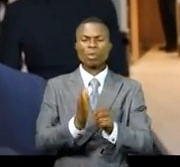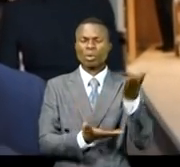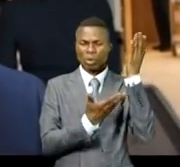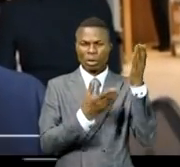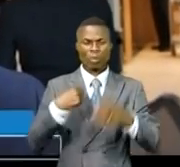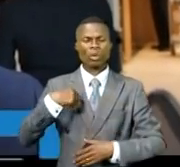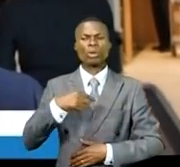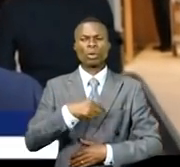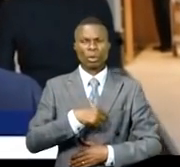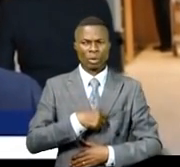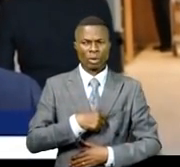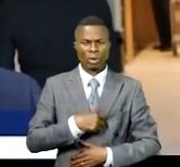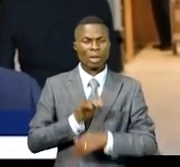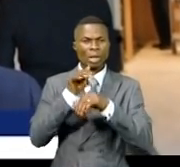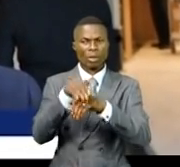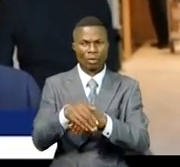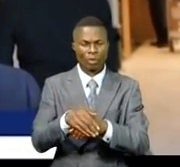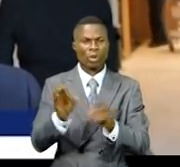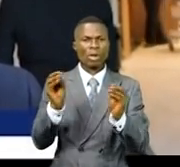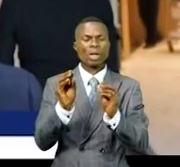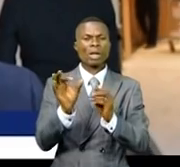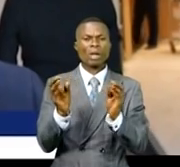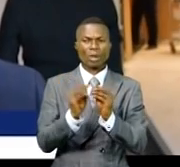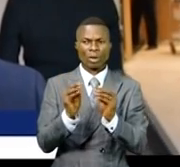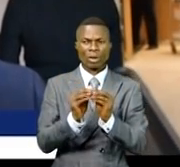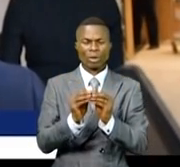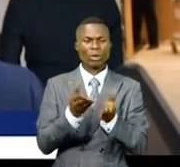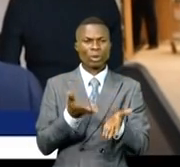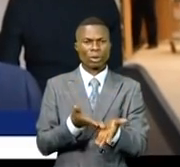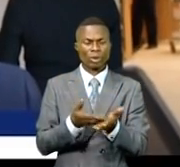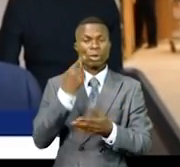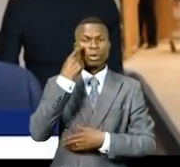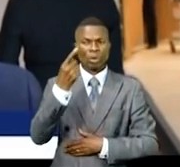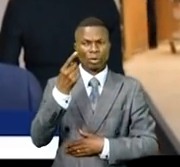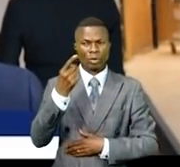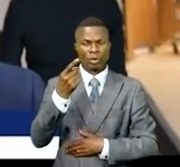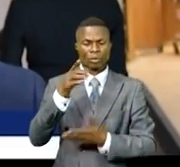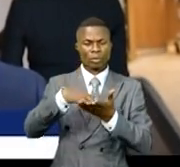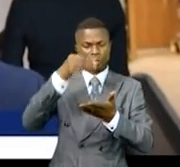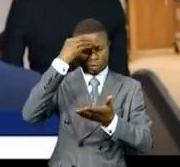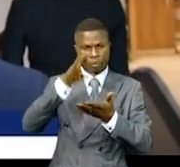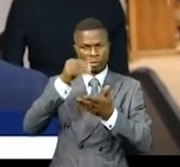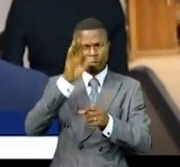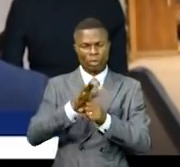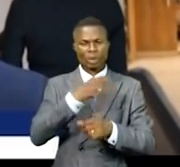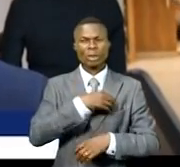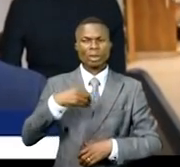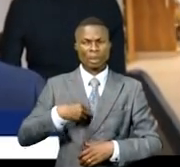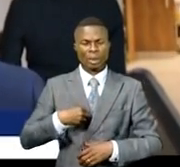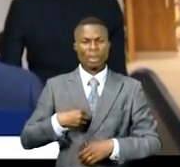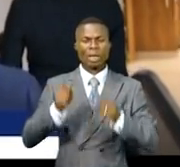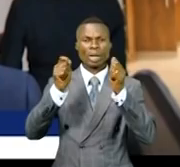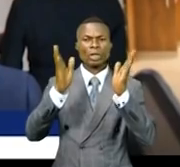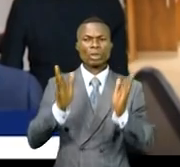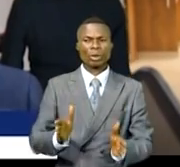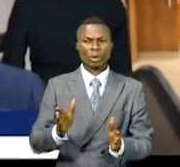pouvoir participer à cette activité et de voir, avoir des discussions avec les femmes et les hommes de médias